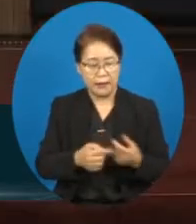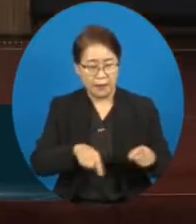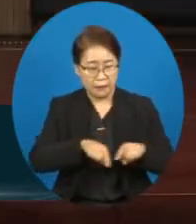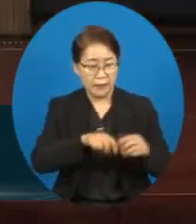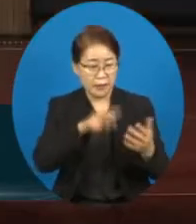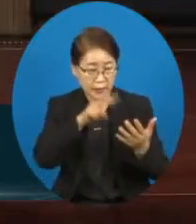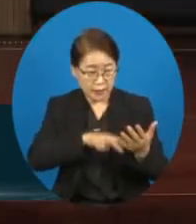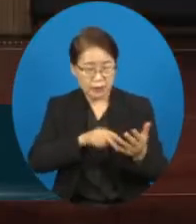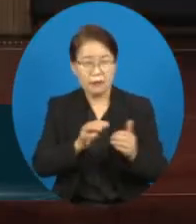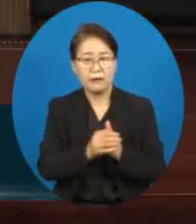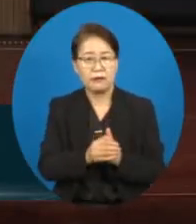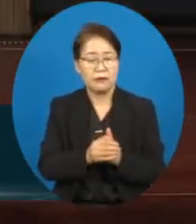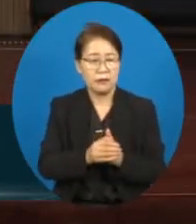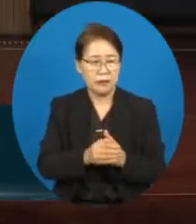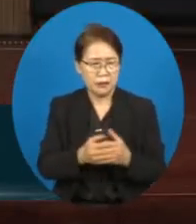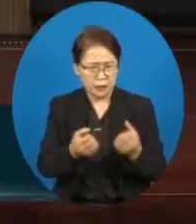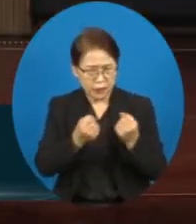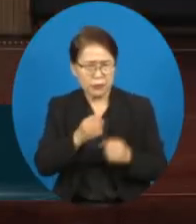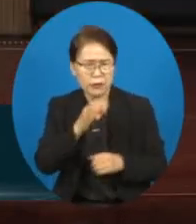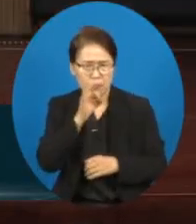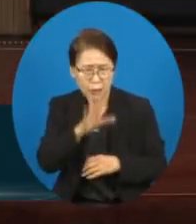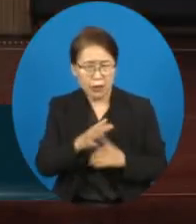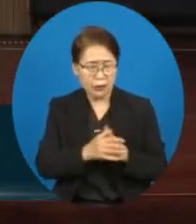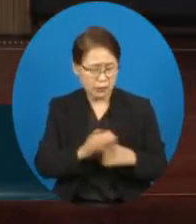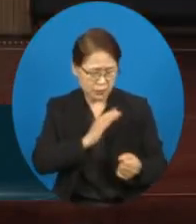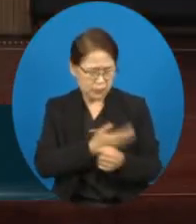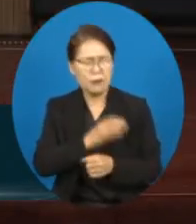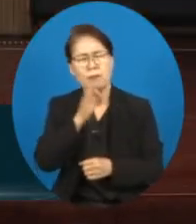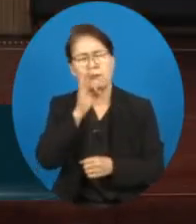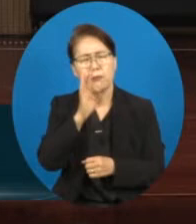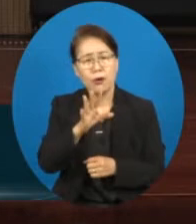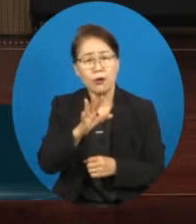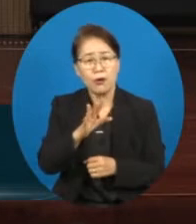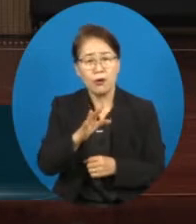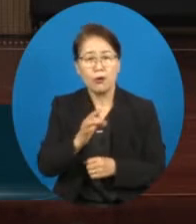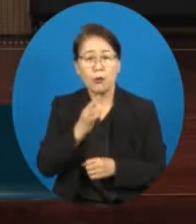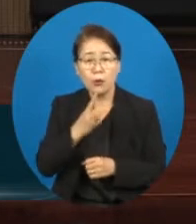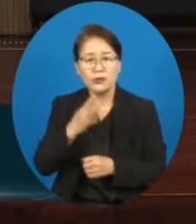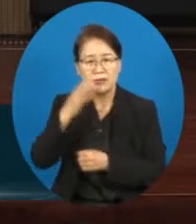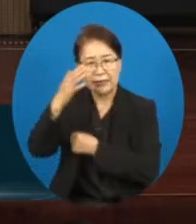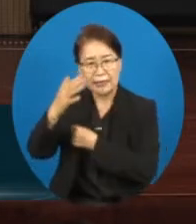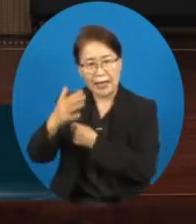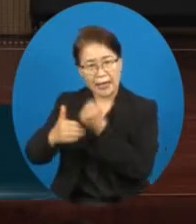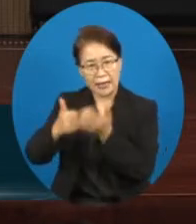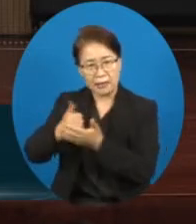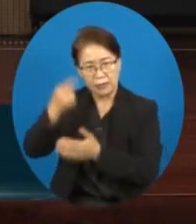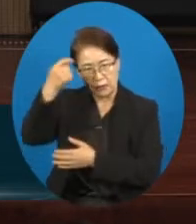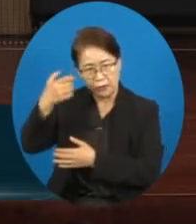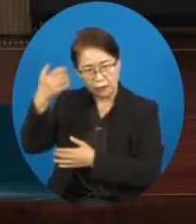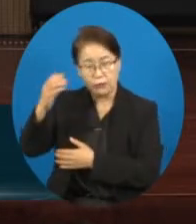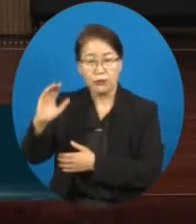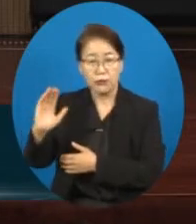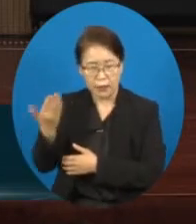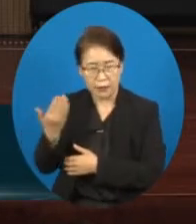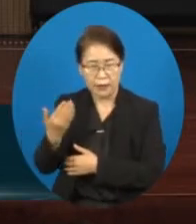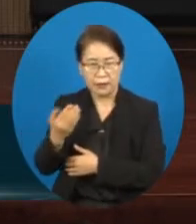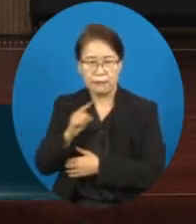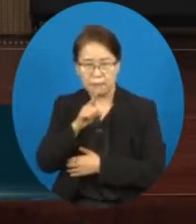읽겠습니다. 이는 힘으로 되지 아니하며 능력으로 되지 아니하고 오직 나의 영으로 되느니라.